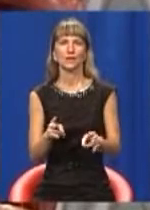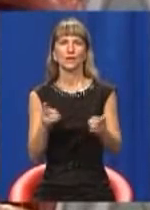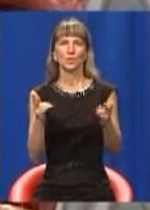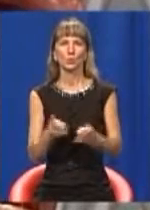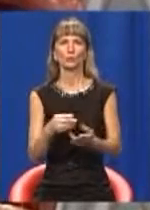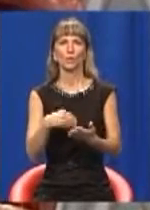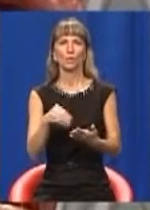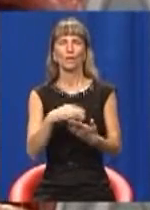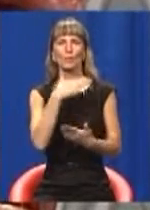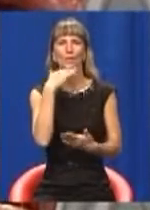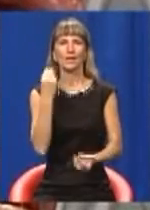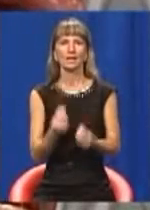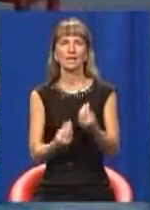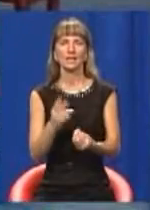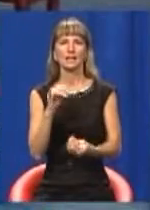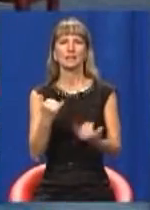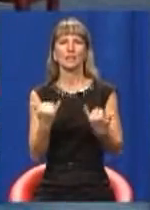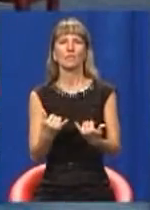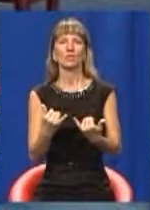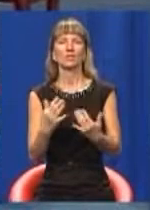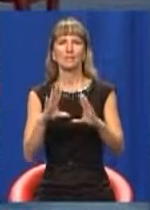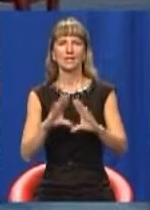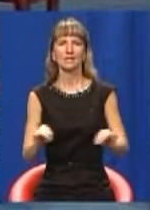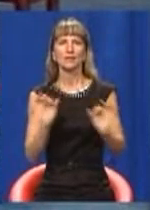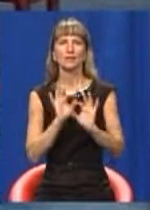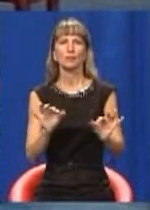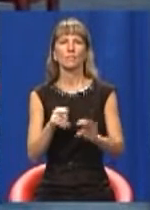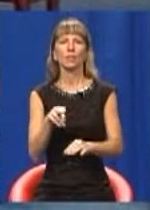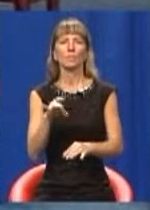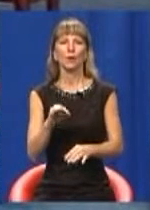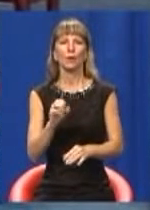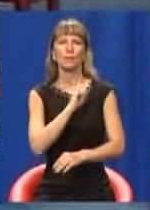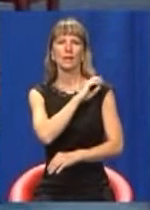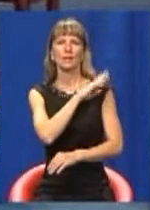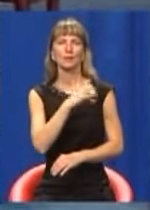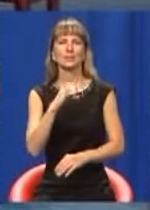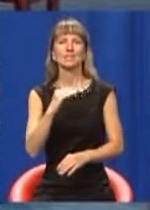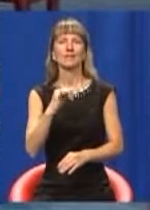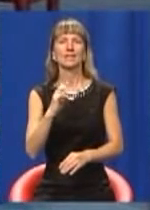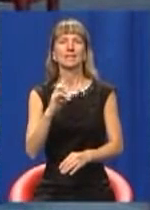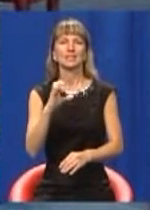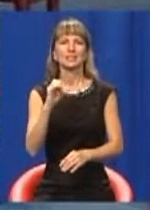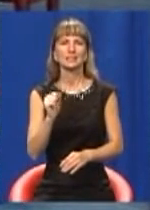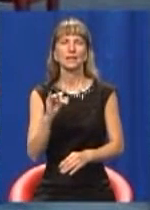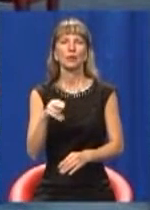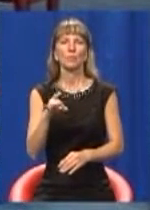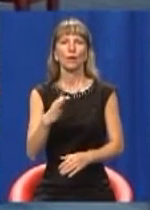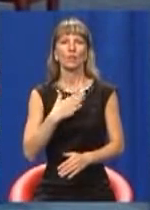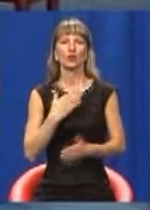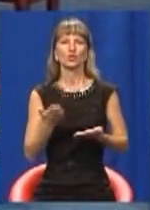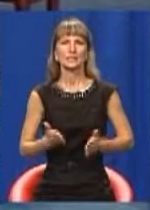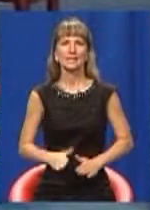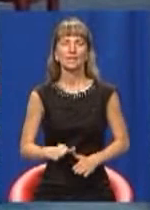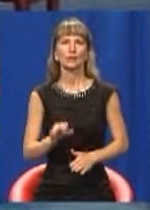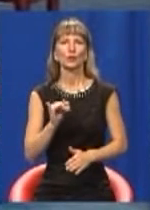багато-багато іграшок. Ну що, на сьогодні у нас все. Ми розповіли вам і про петербурзького сфінкса, і про наше тіло.